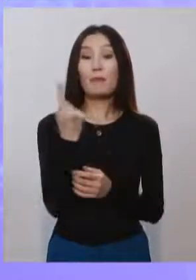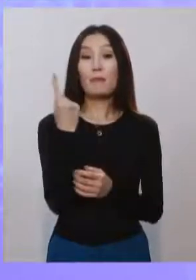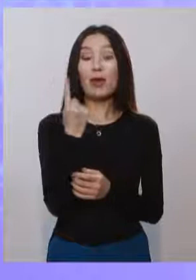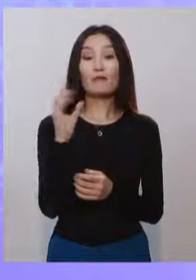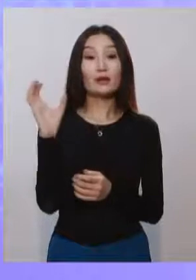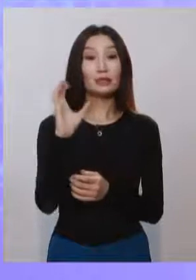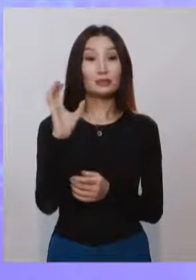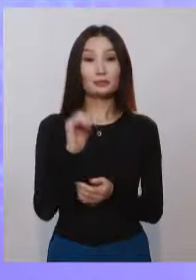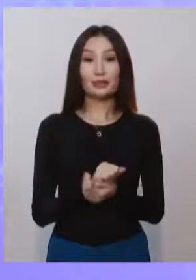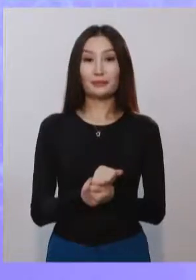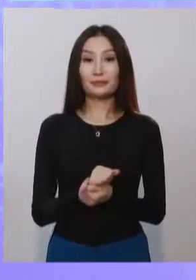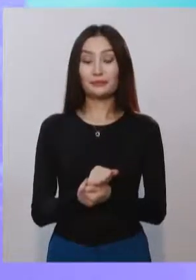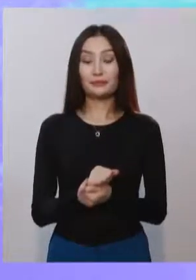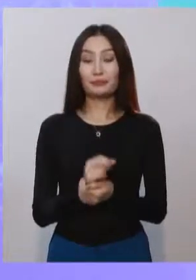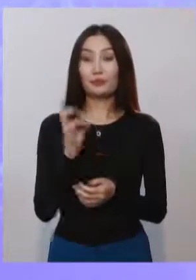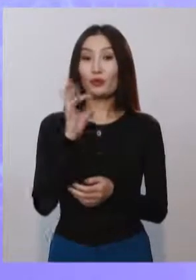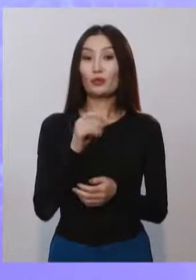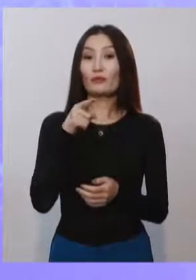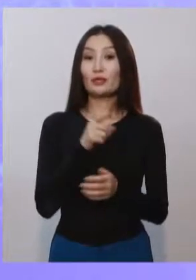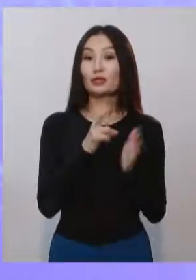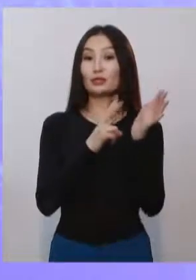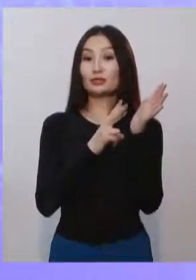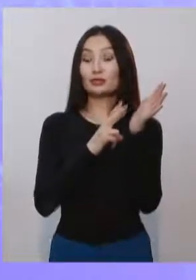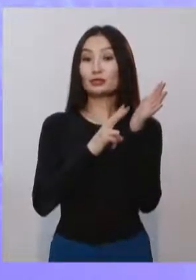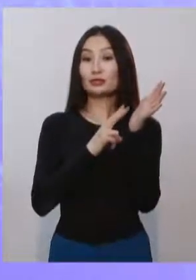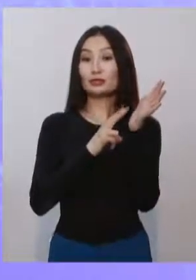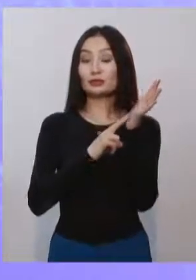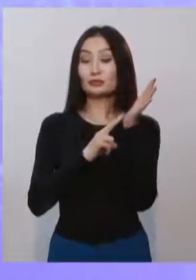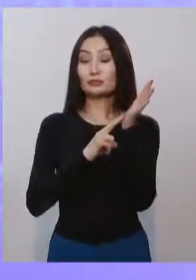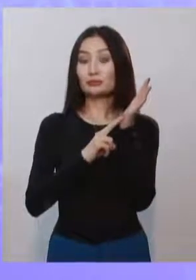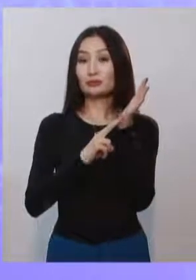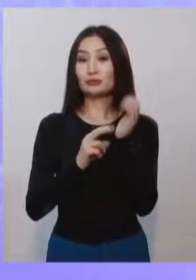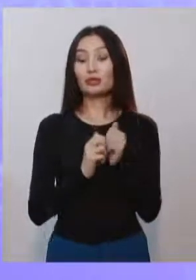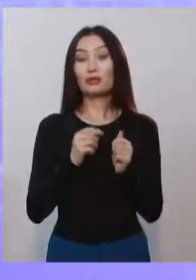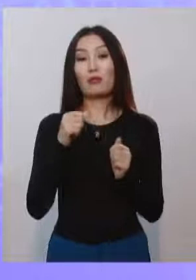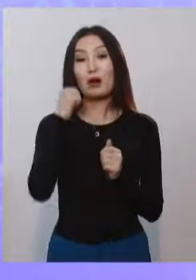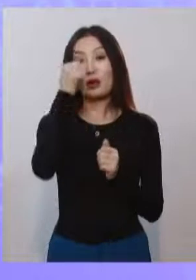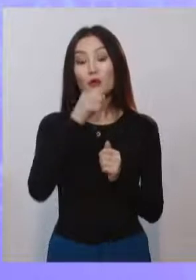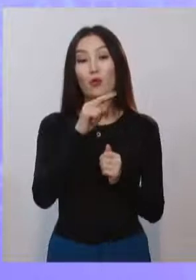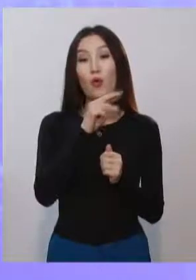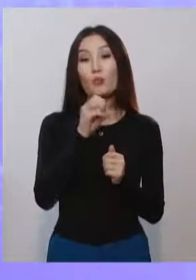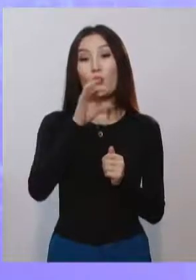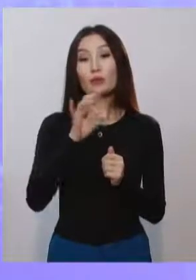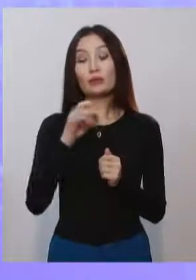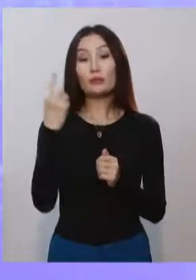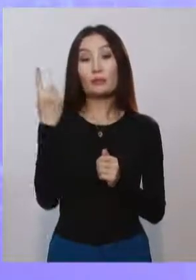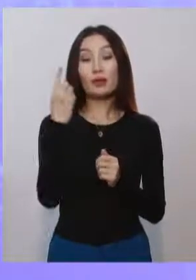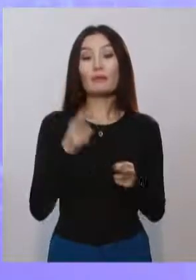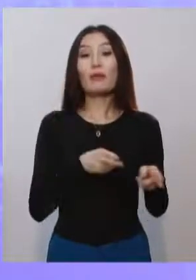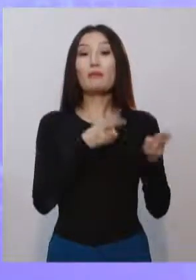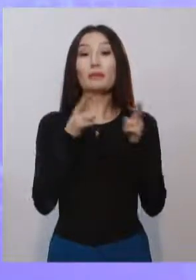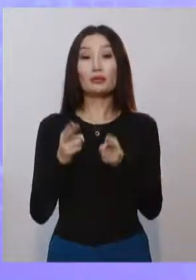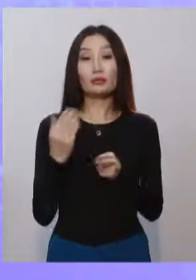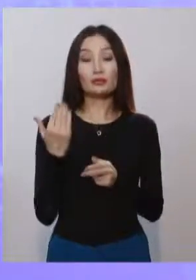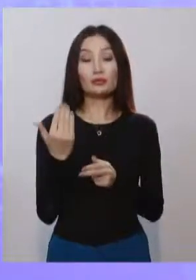сентября но в 1700 году пётр первый перенес